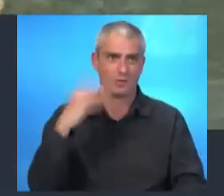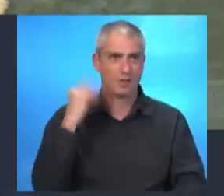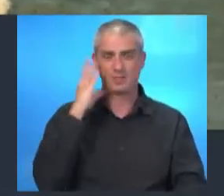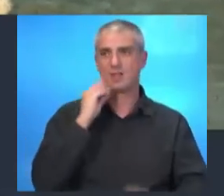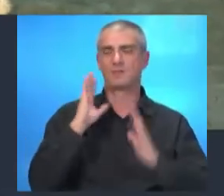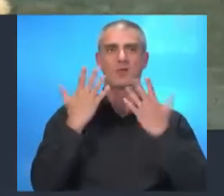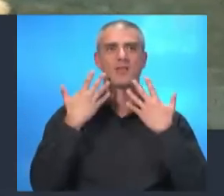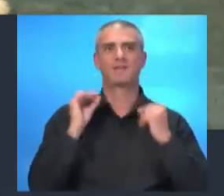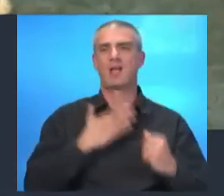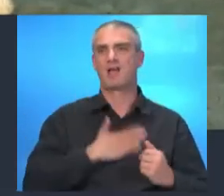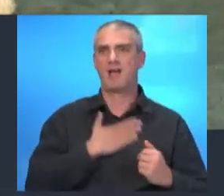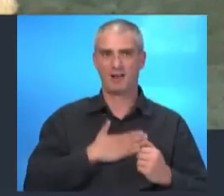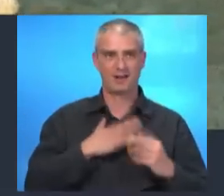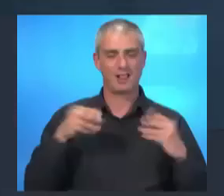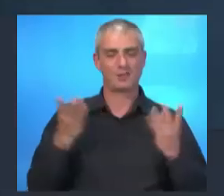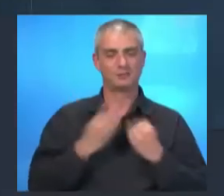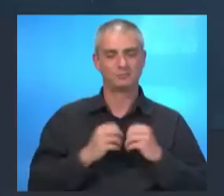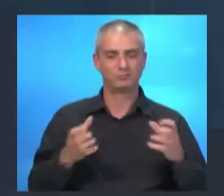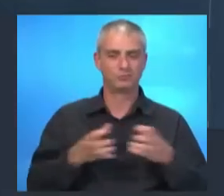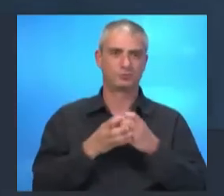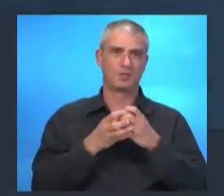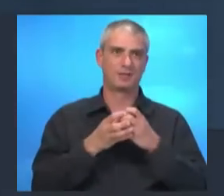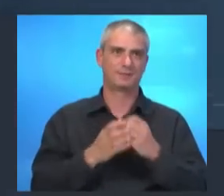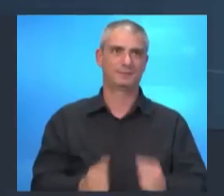מאווירת החג, להיות עם המשפחה.